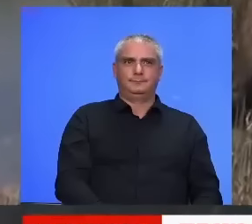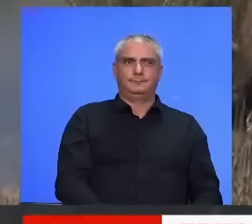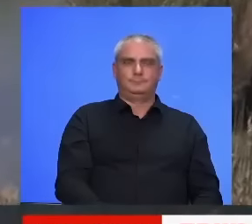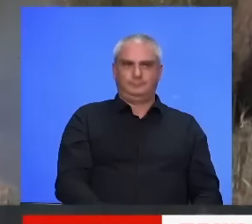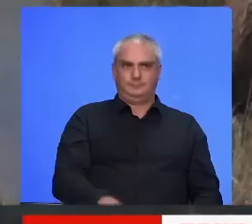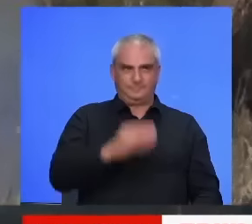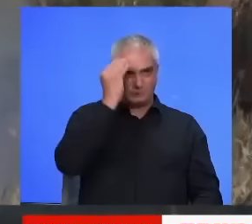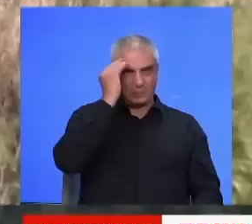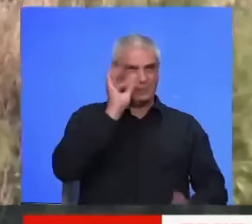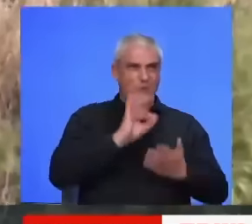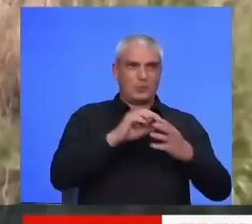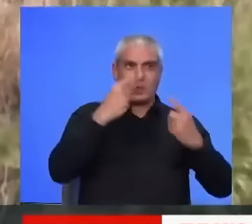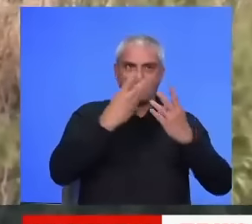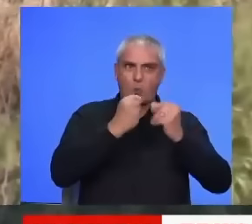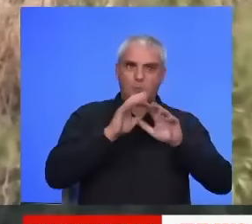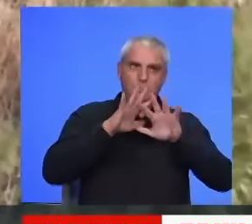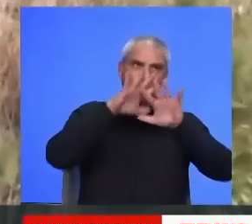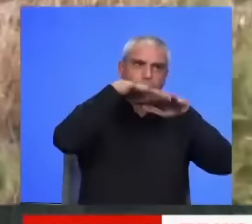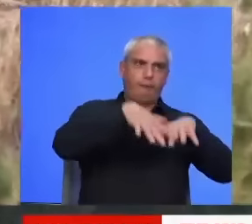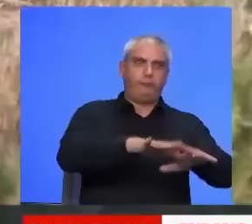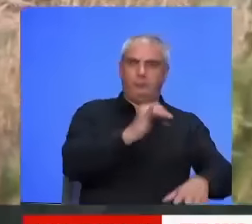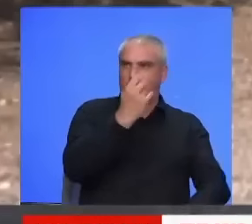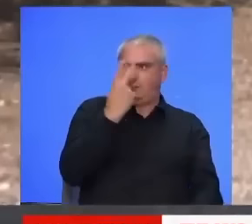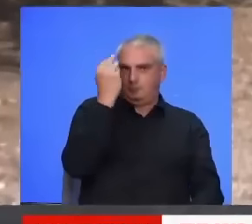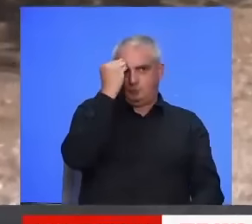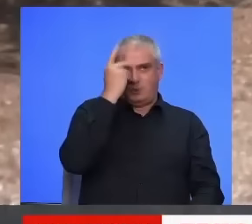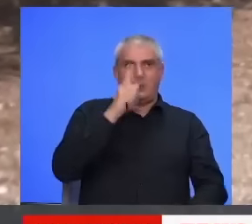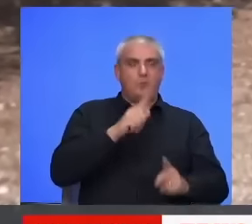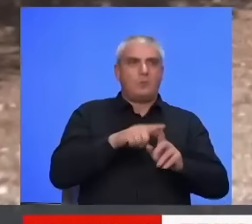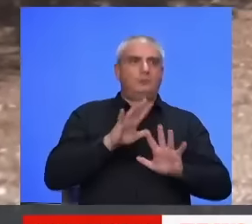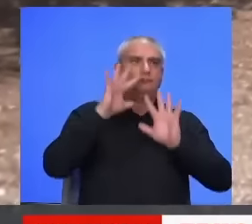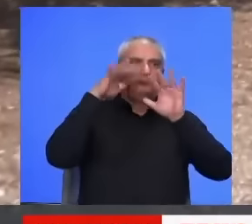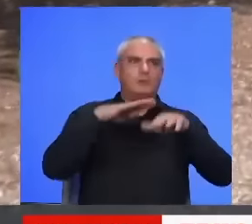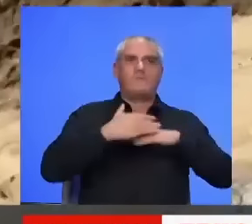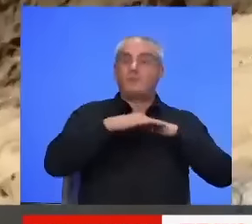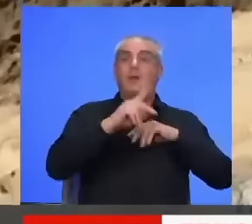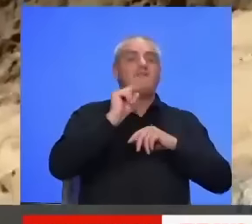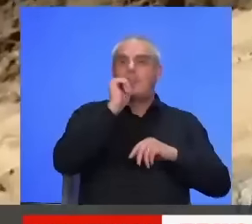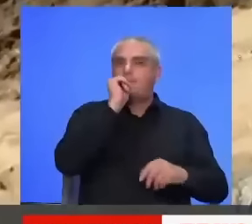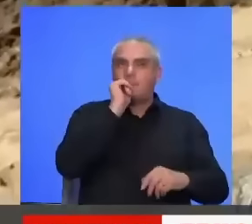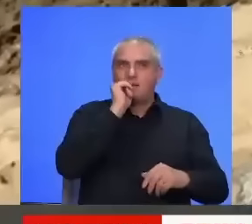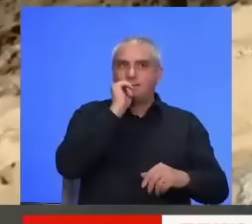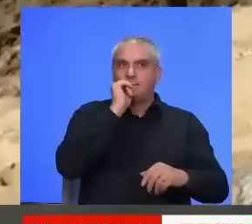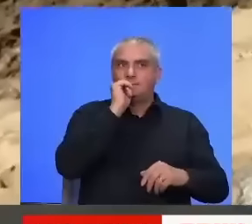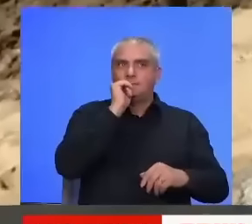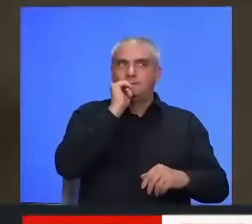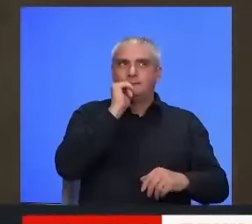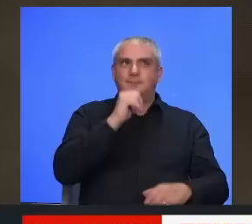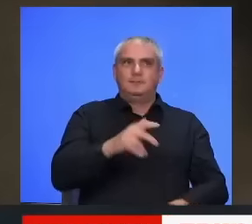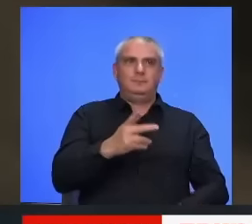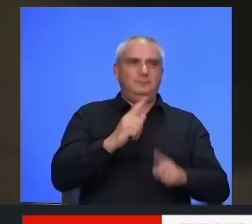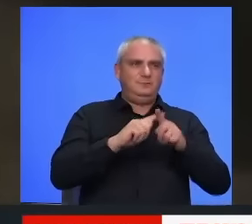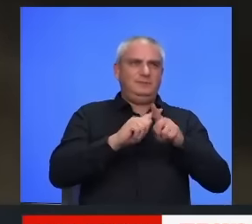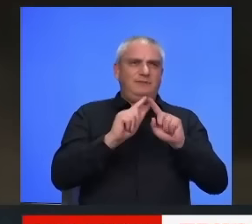זוכרת היום שהחומצה שטפה פה את הכל? בטח, זה היה כמו שיטפון גדול במדבר, רק של מים, בצבע